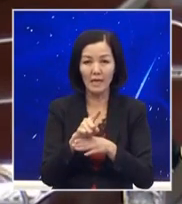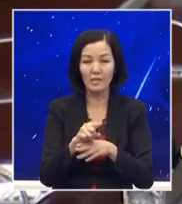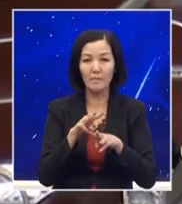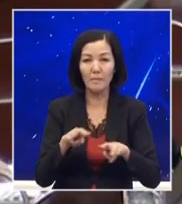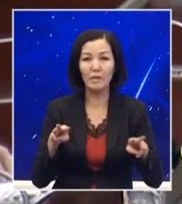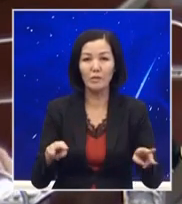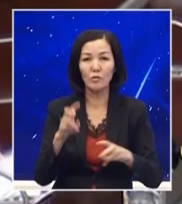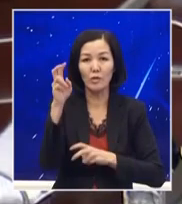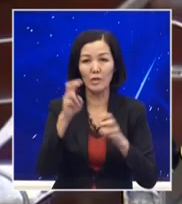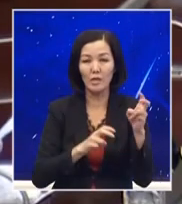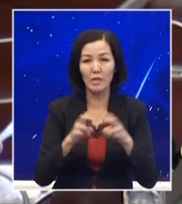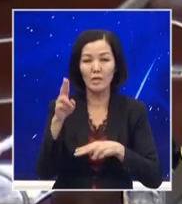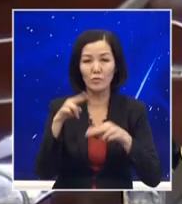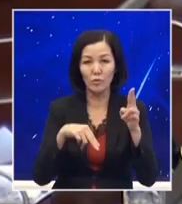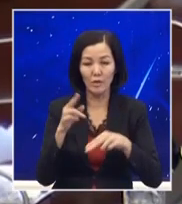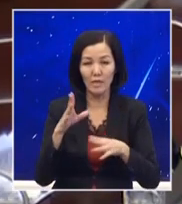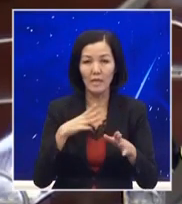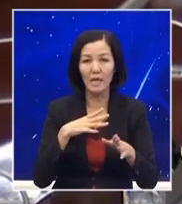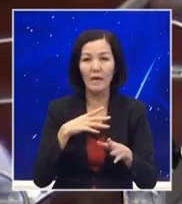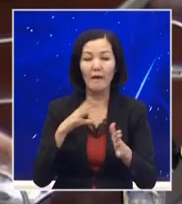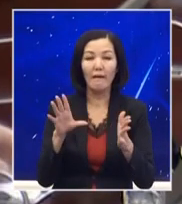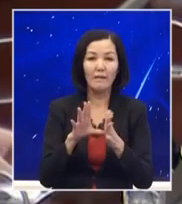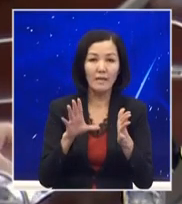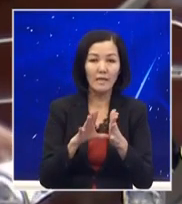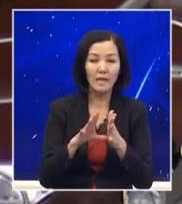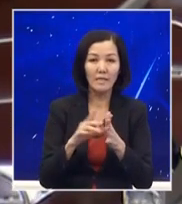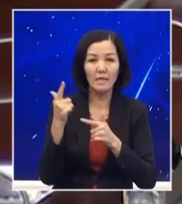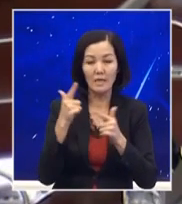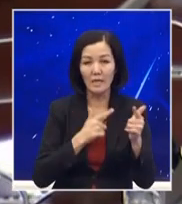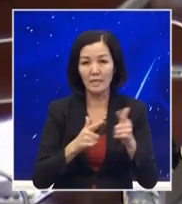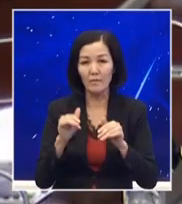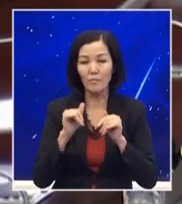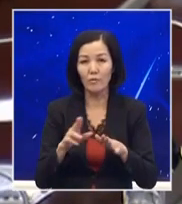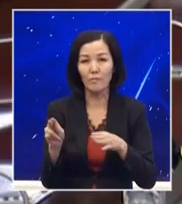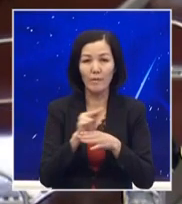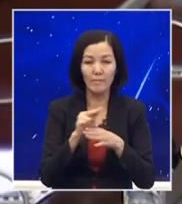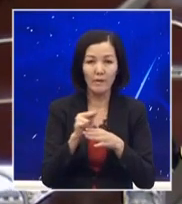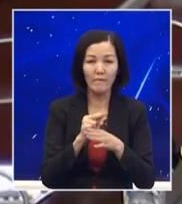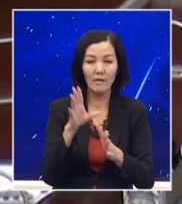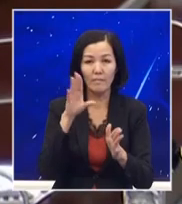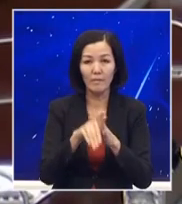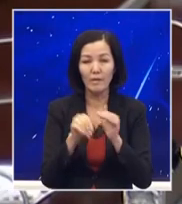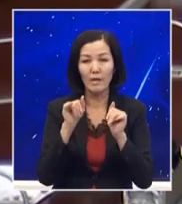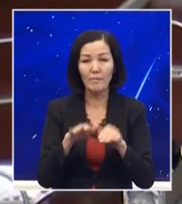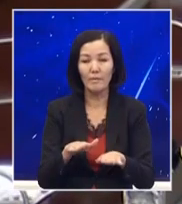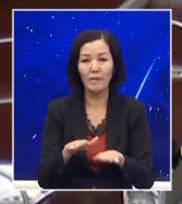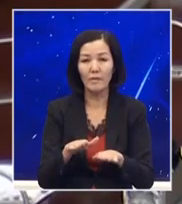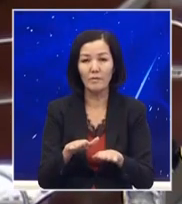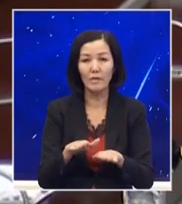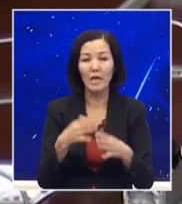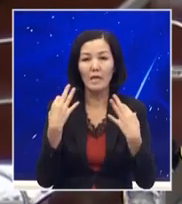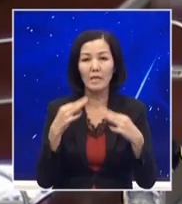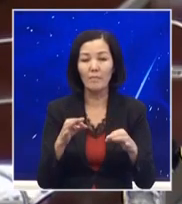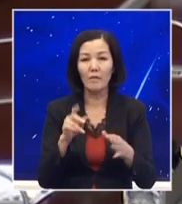Министерством индустрии и инфраструктурного развития энергетики разработать законодательные поправки, предусматривающие принятие недропользователями